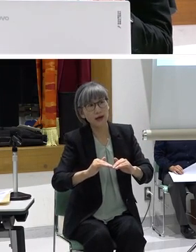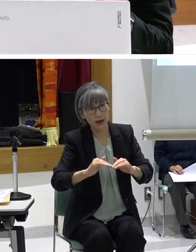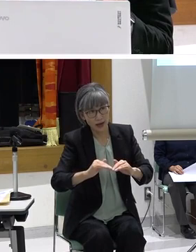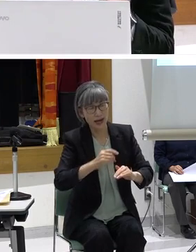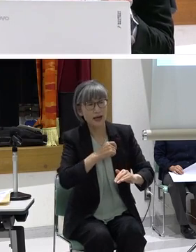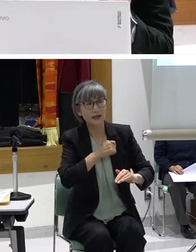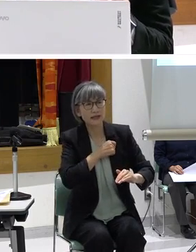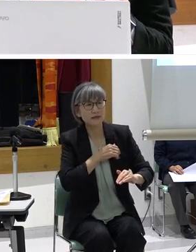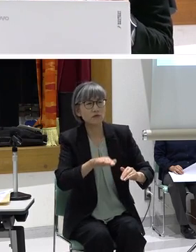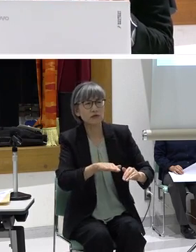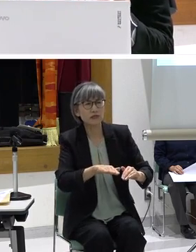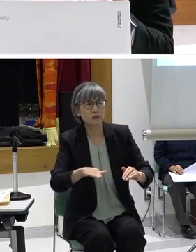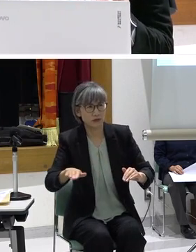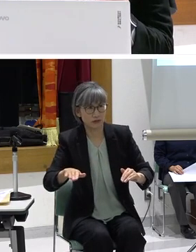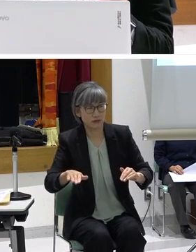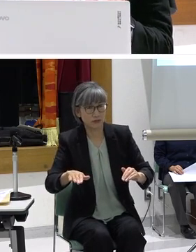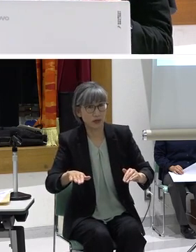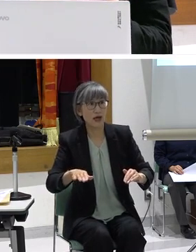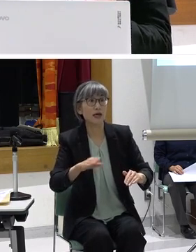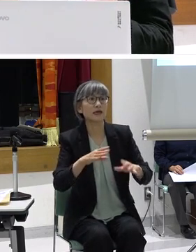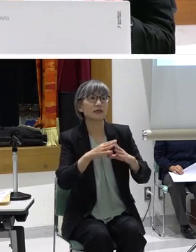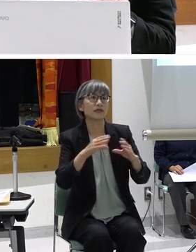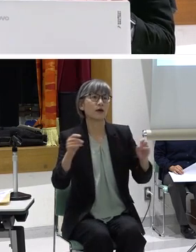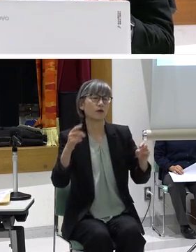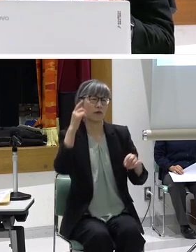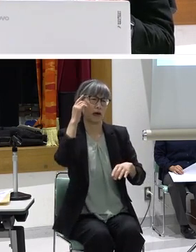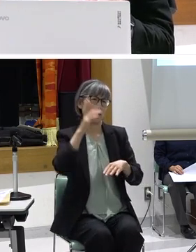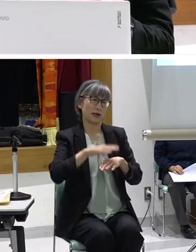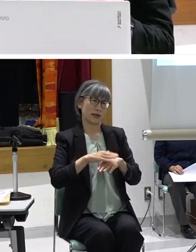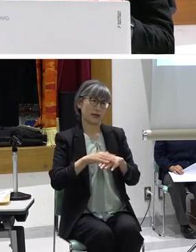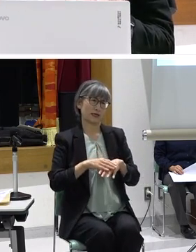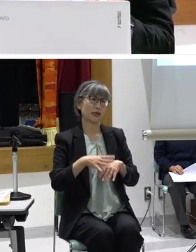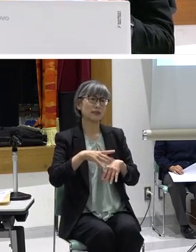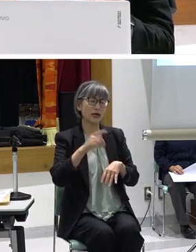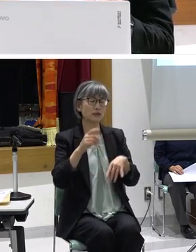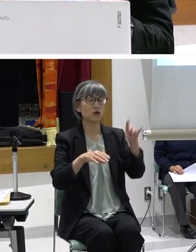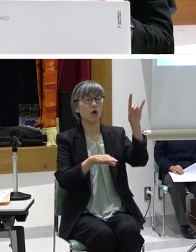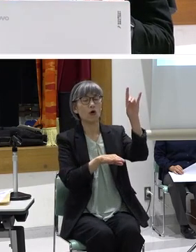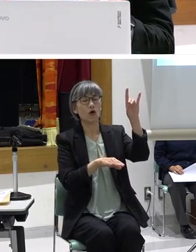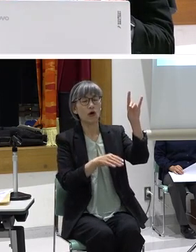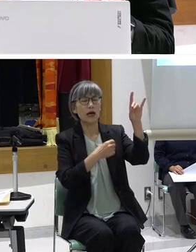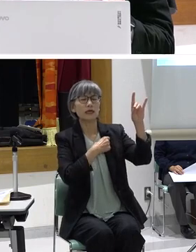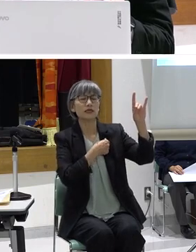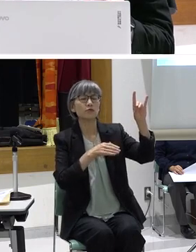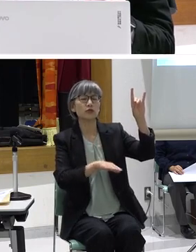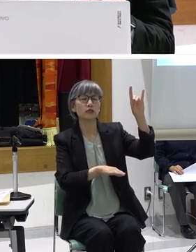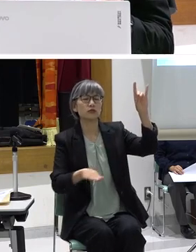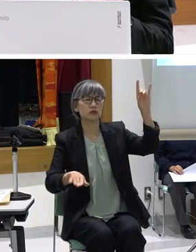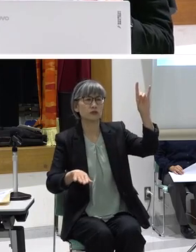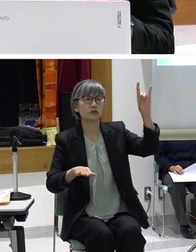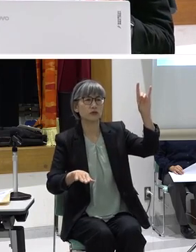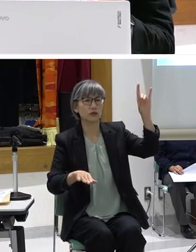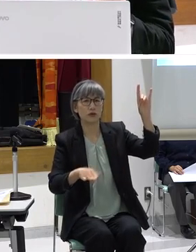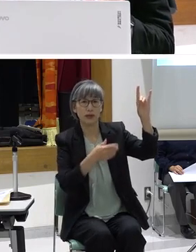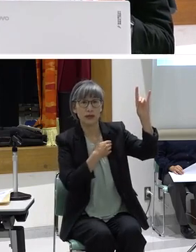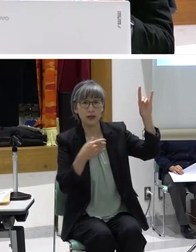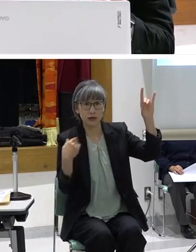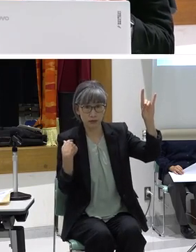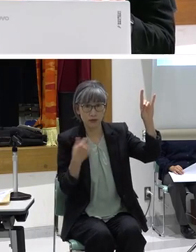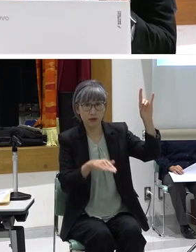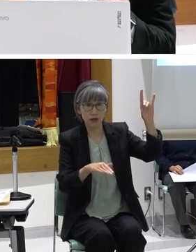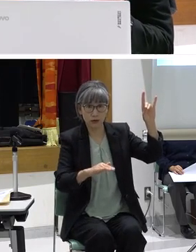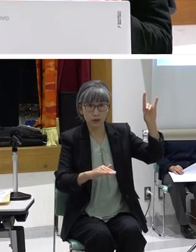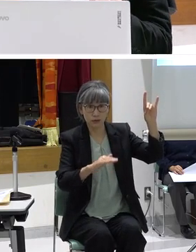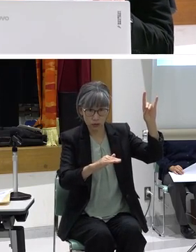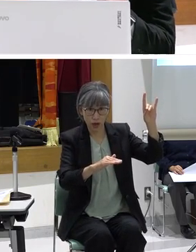まず義務基準をやって、で、まあ、できるところだけちょっと望ましい基準 やってあげたらいいかなみたいな話、それは逆さまで、むしろ